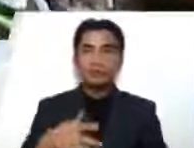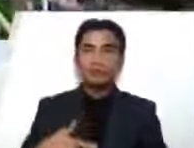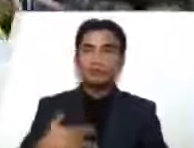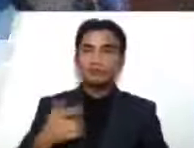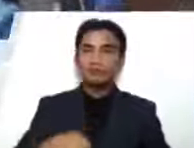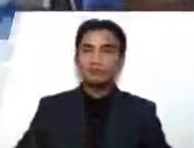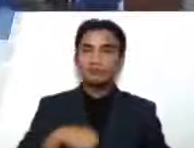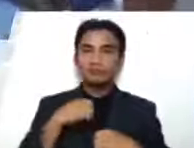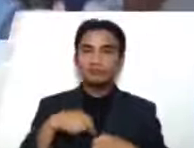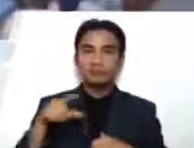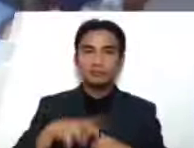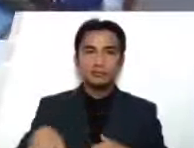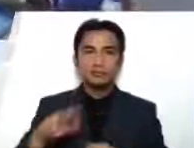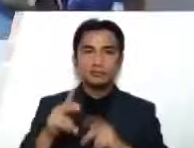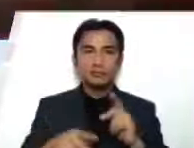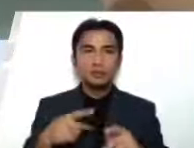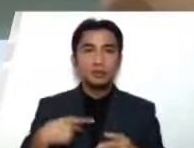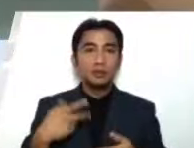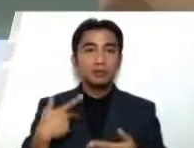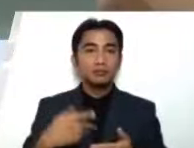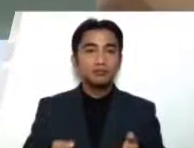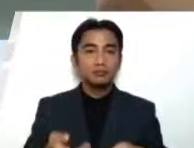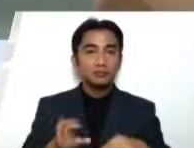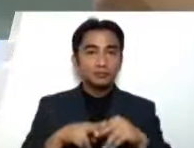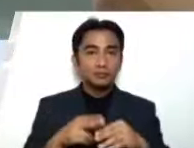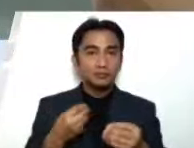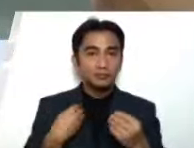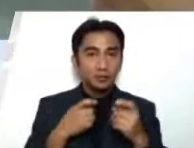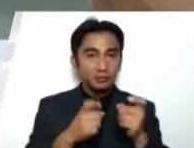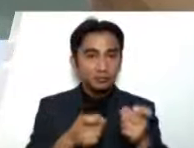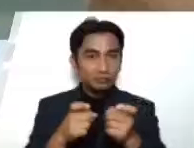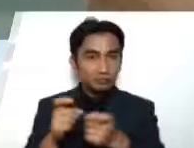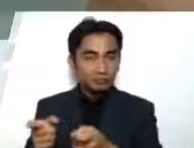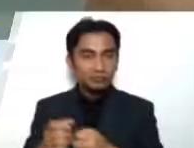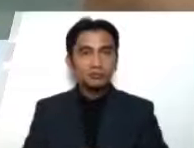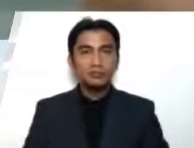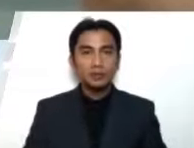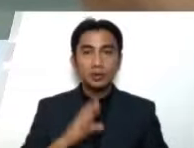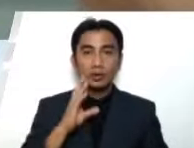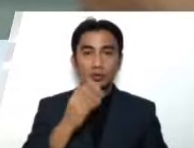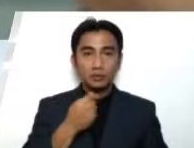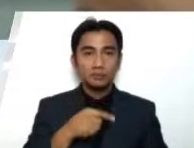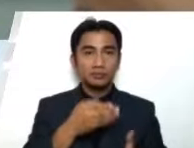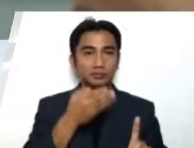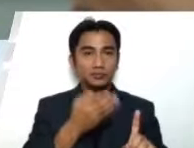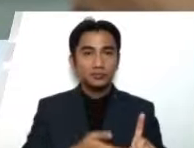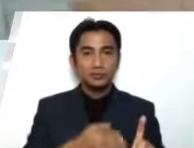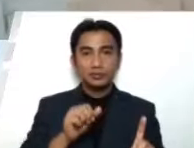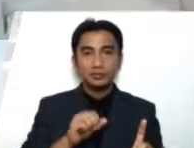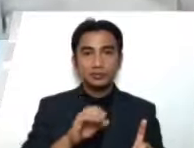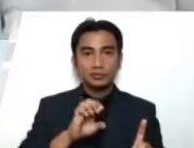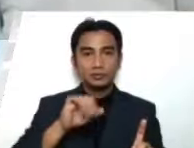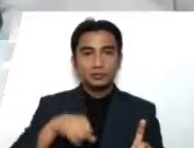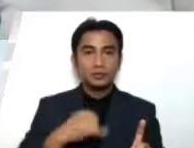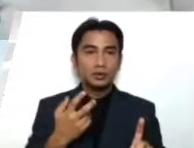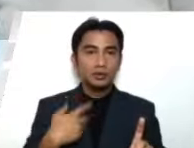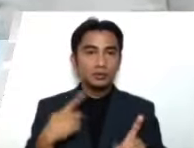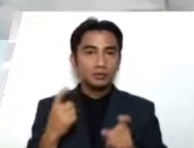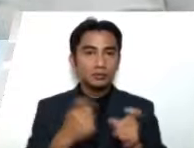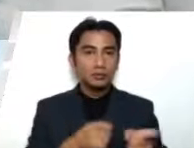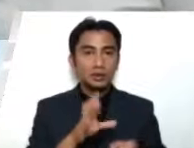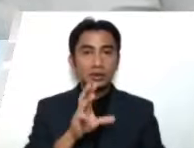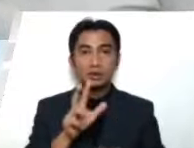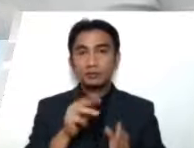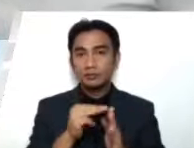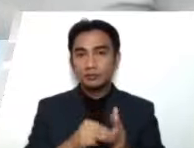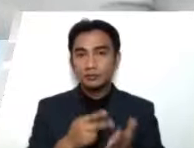Olympian ang pagbuhos ng Gan pala si World number 3 Paul volter AJ obiena nakatanggap ng php3 million mula sa kanyang